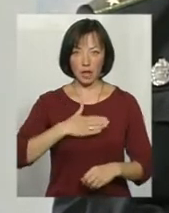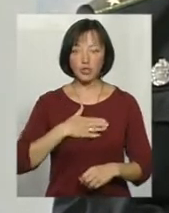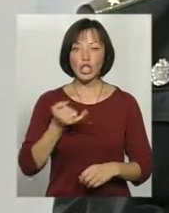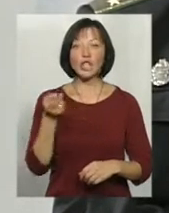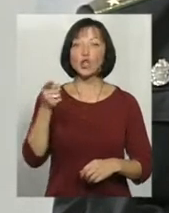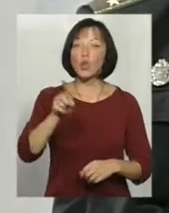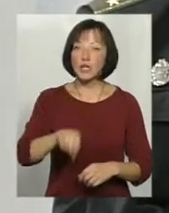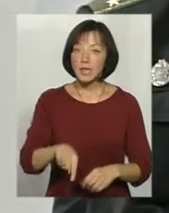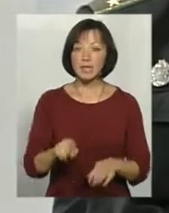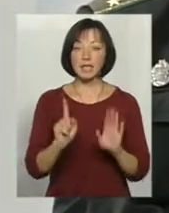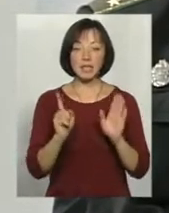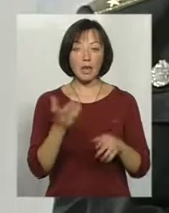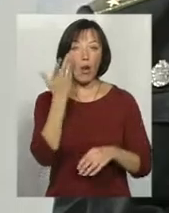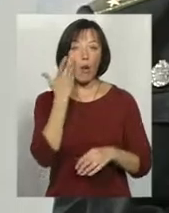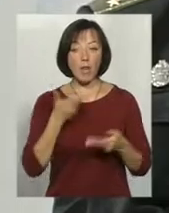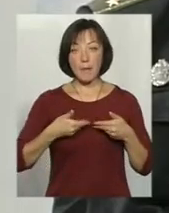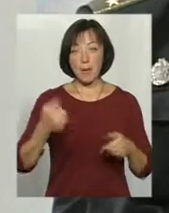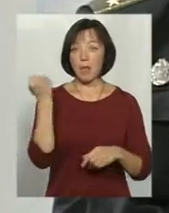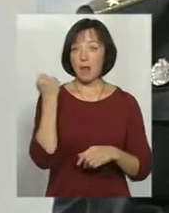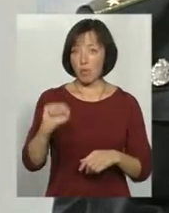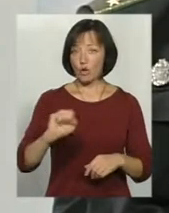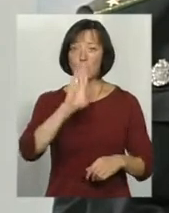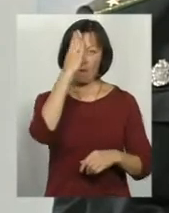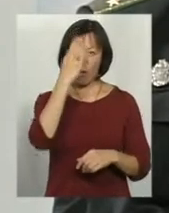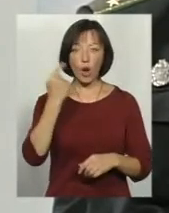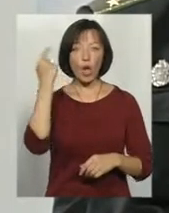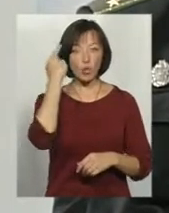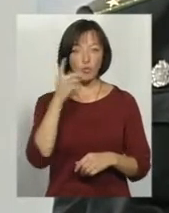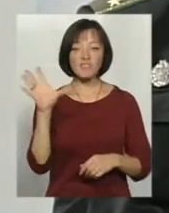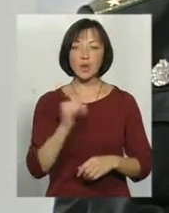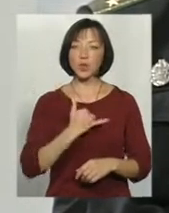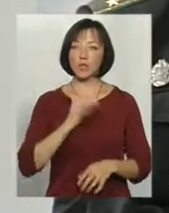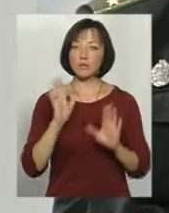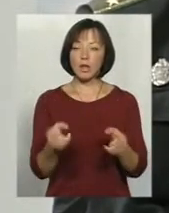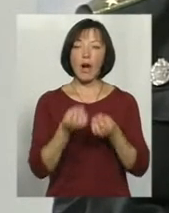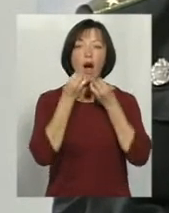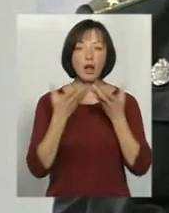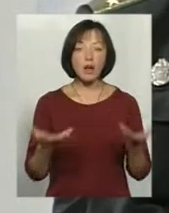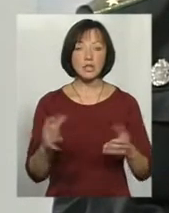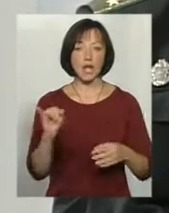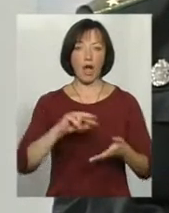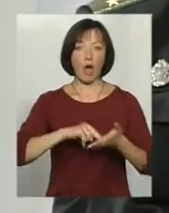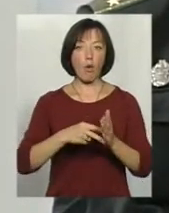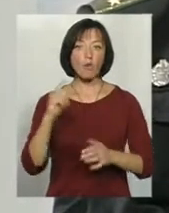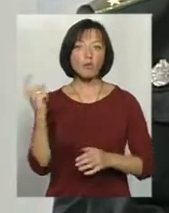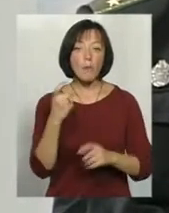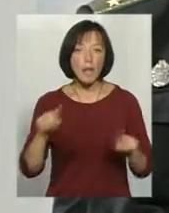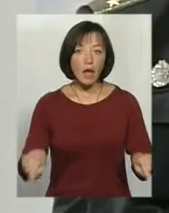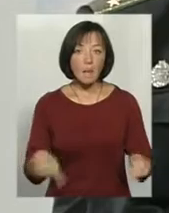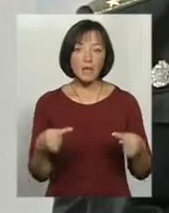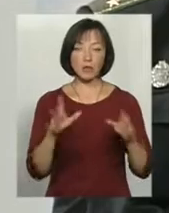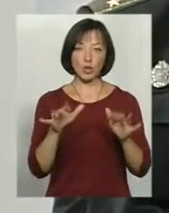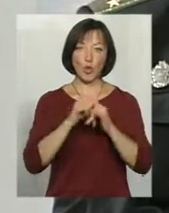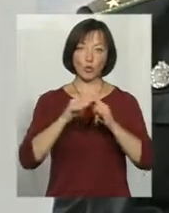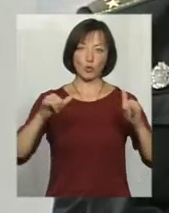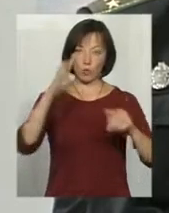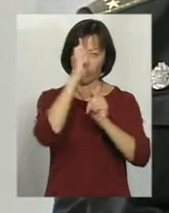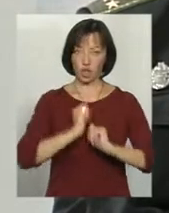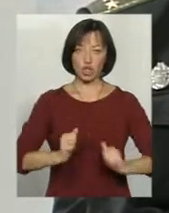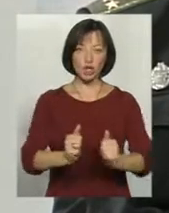І тоді тільки, коли ми переможемо нашого ворога, я думаю, що все в нас буде гаразд, і економіка підніметься, будемо розбудовувати нашу